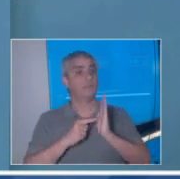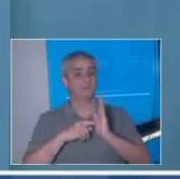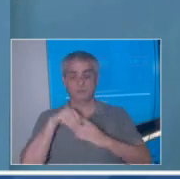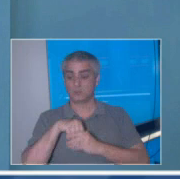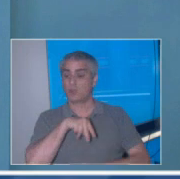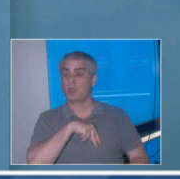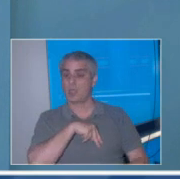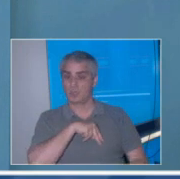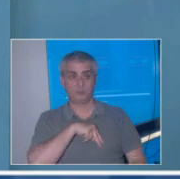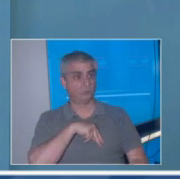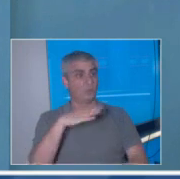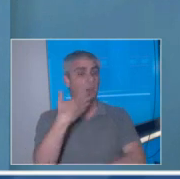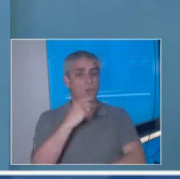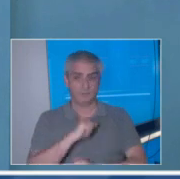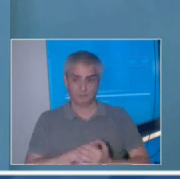מתוך אחריות לאומית,